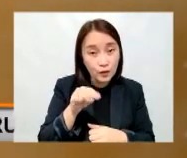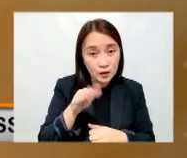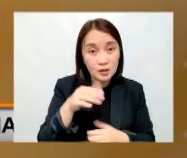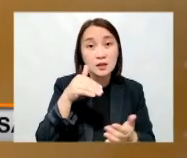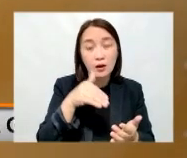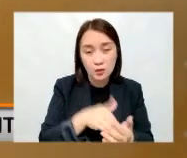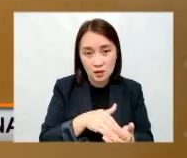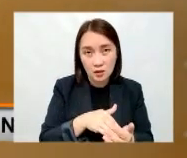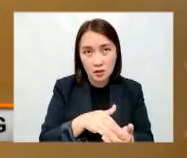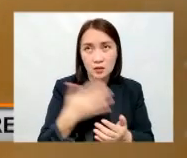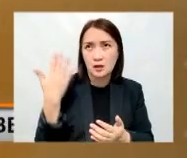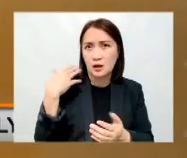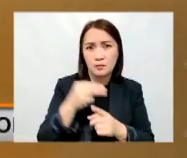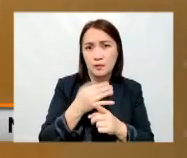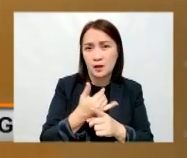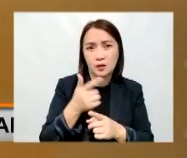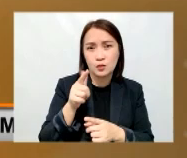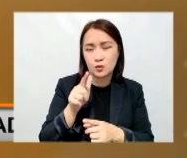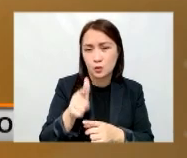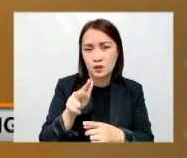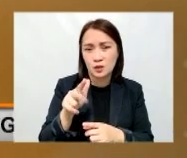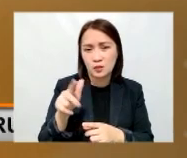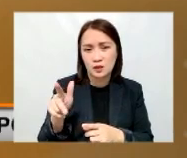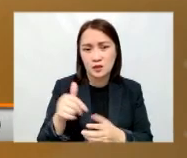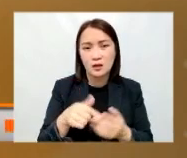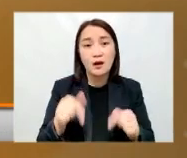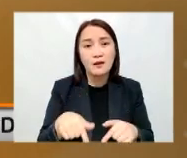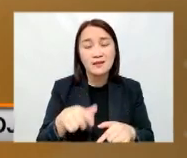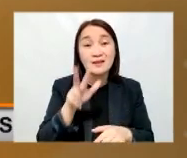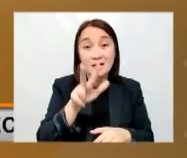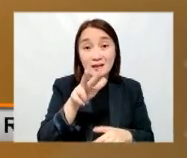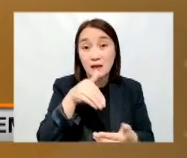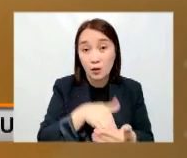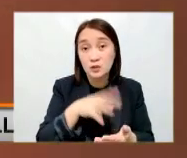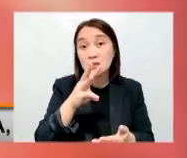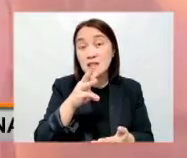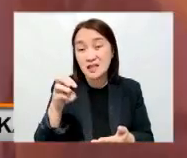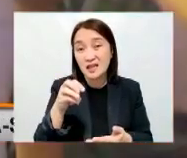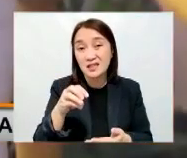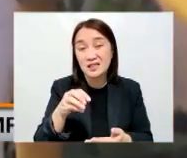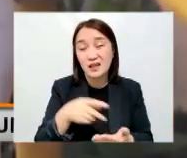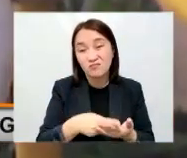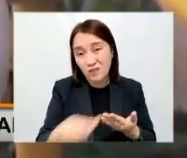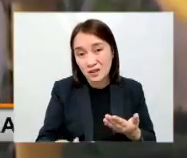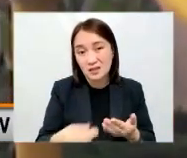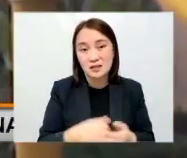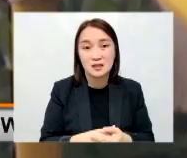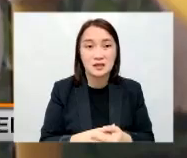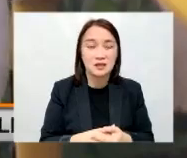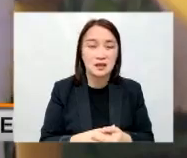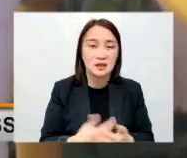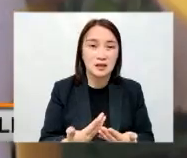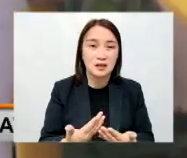May 2023, 3,600 ang bumagsak at halos 11,000 naman ang pumasa. Sa Nobyembre nakatakda ang